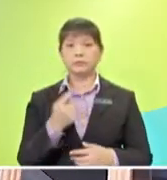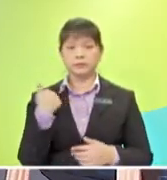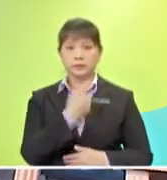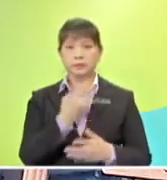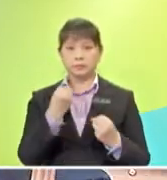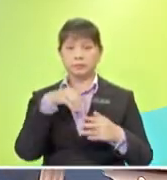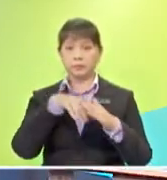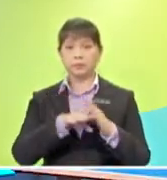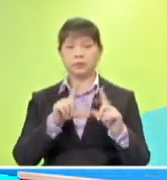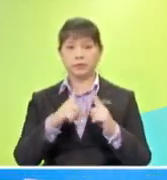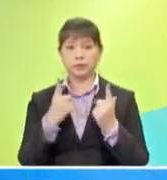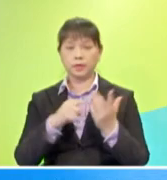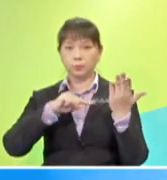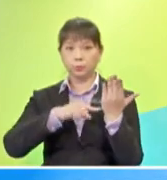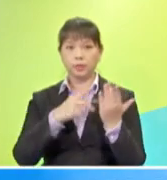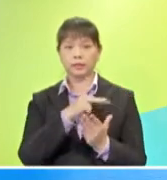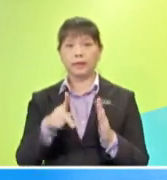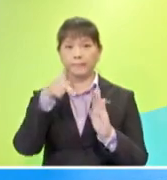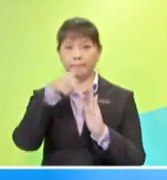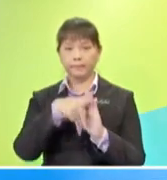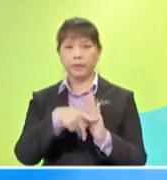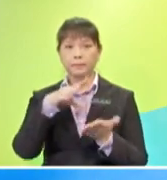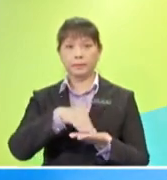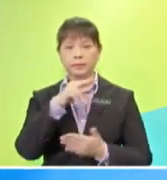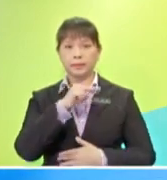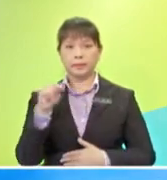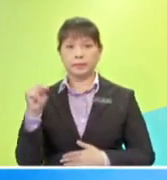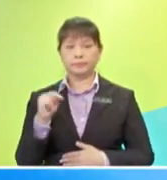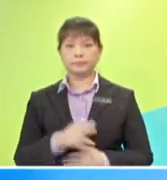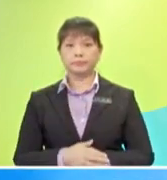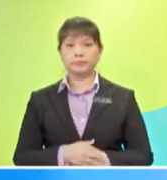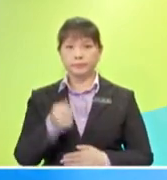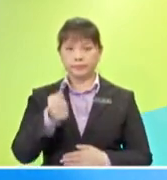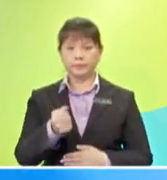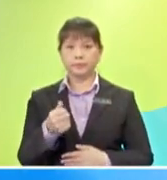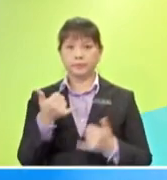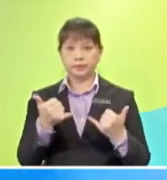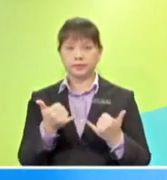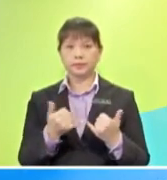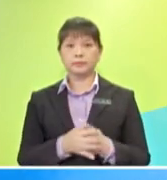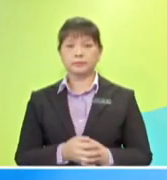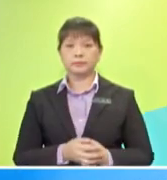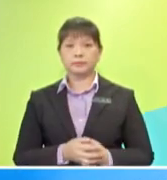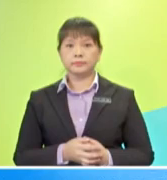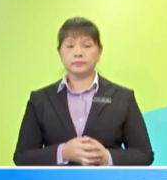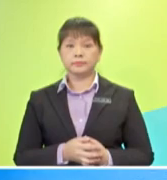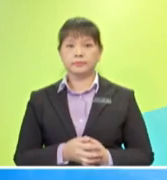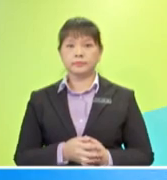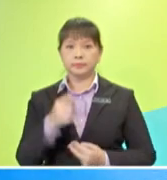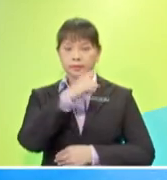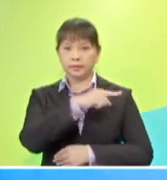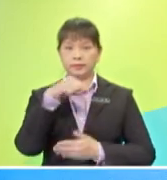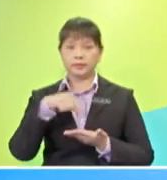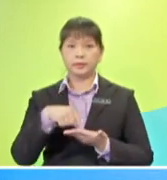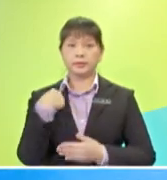pembelajaran assalamualaikum dan selamat sejahtera anda sekarang sedang menonton Didik TVM Hari ini